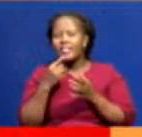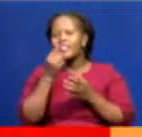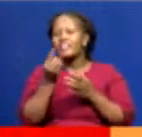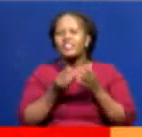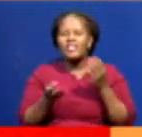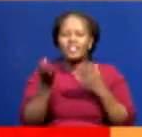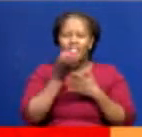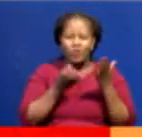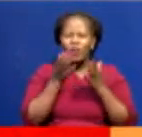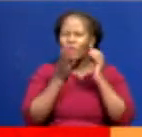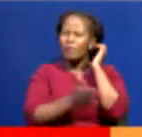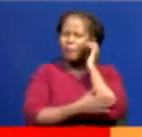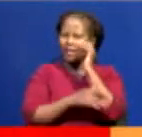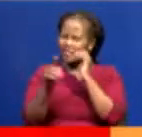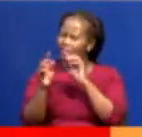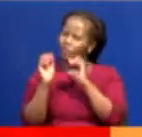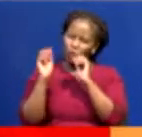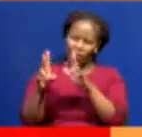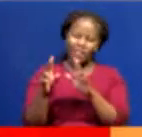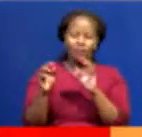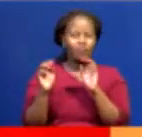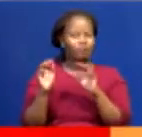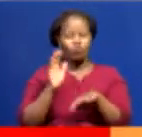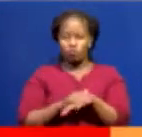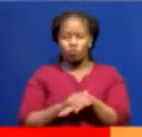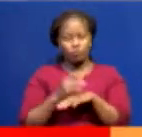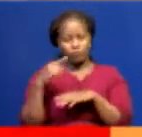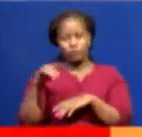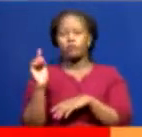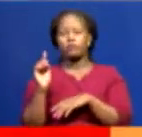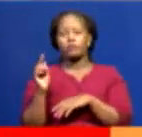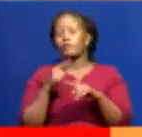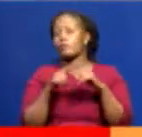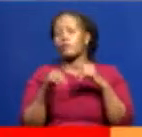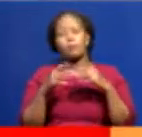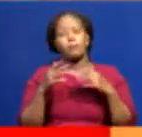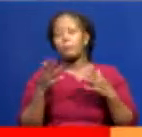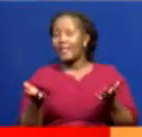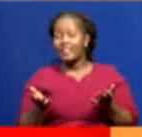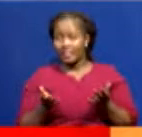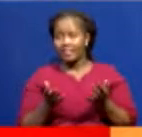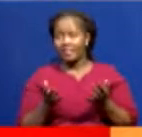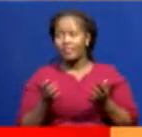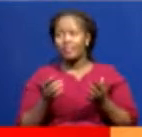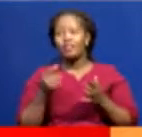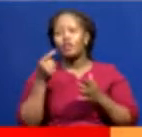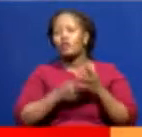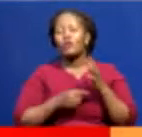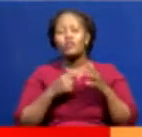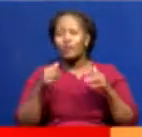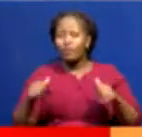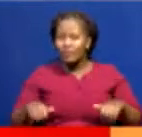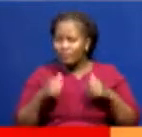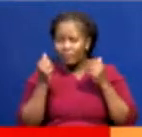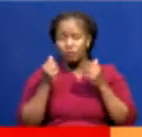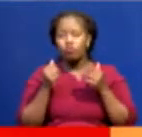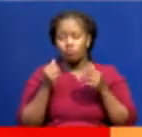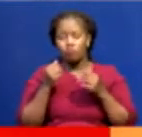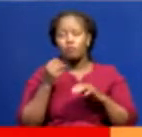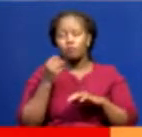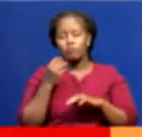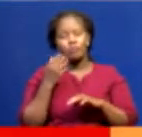ni mbaya. Kweli hatukatai uchumi ni mbaya, lakini gharama ya maisha kweli iko